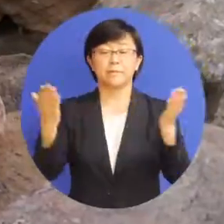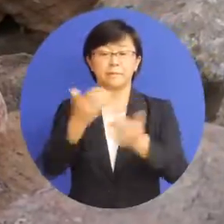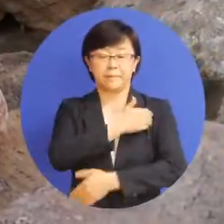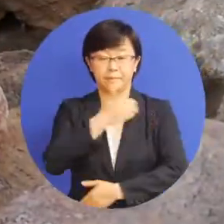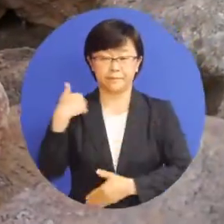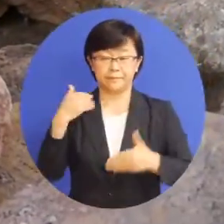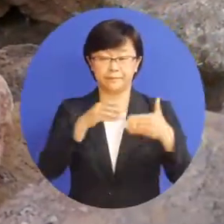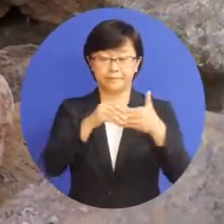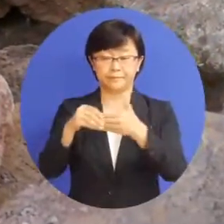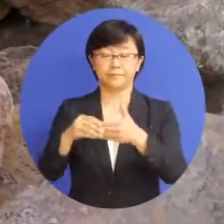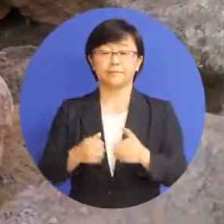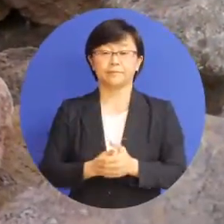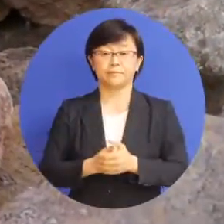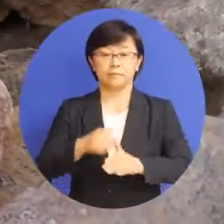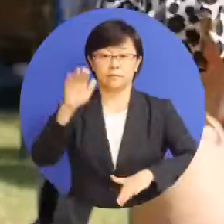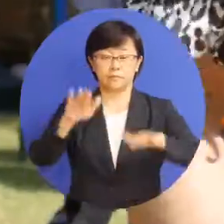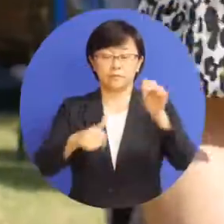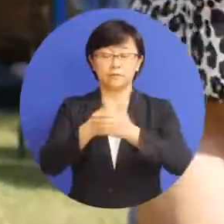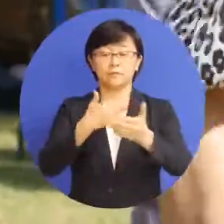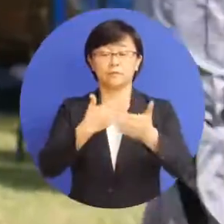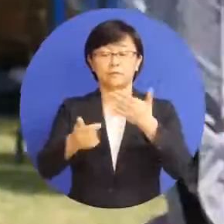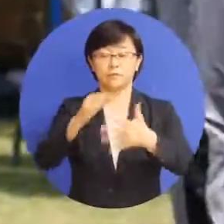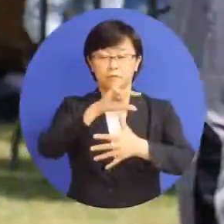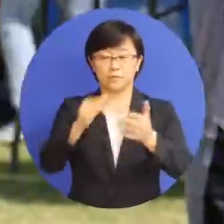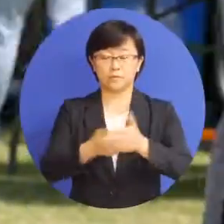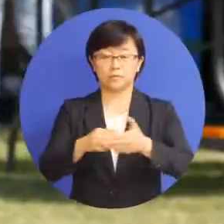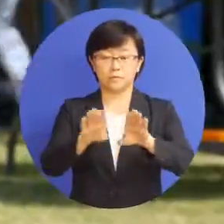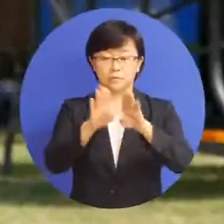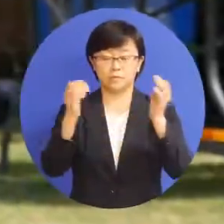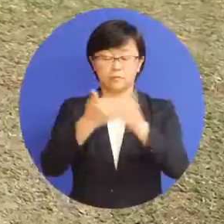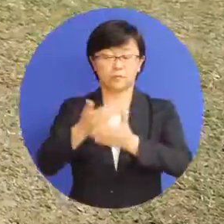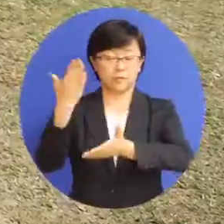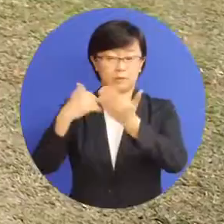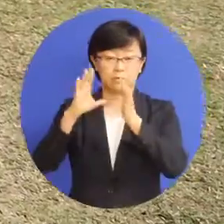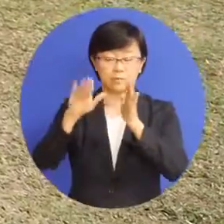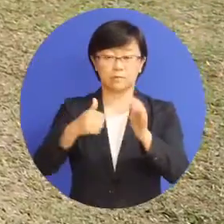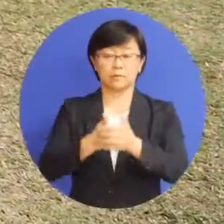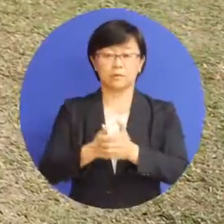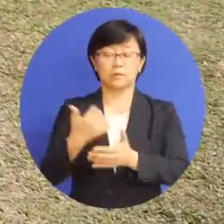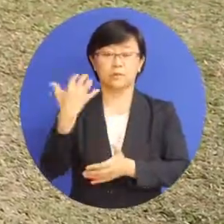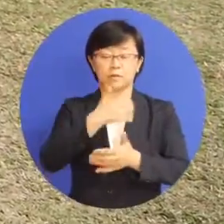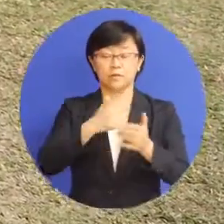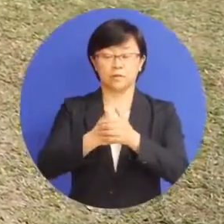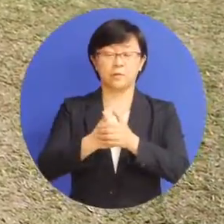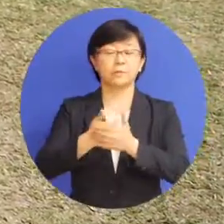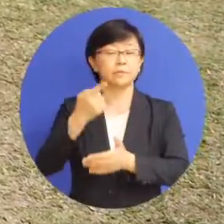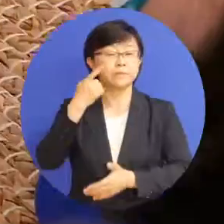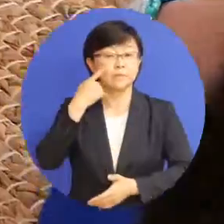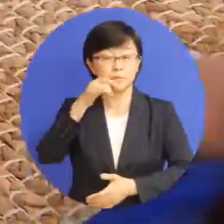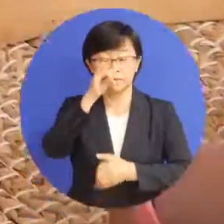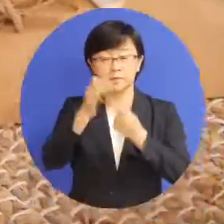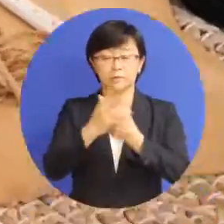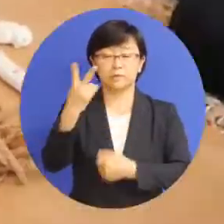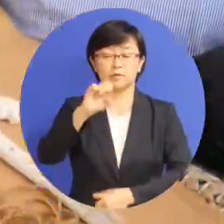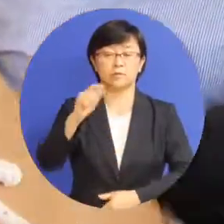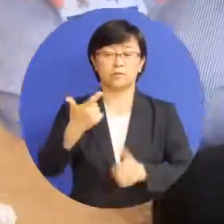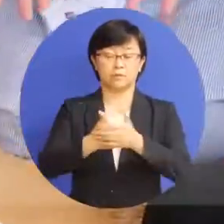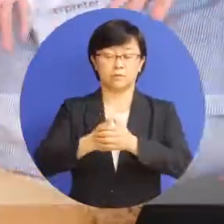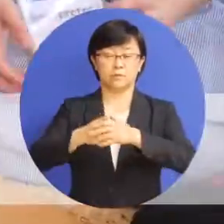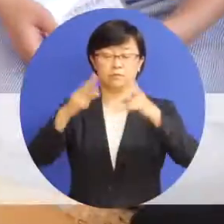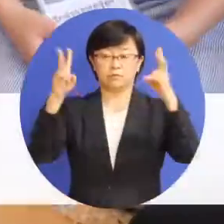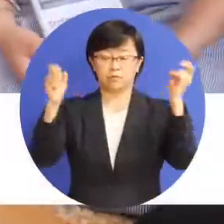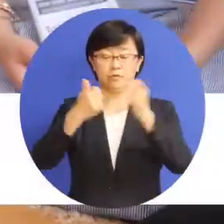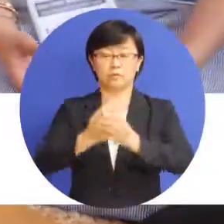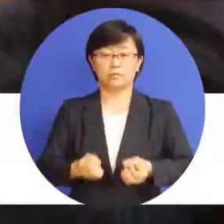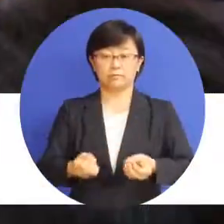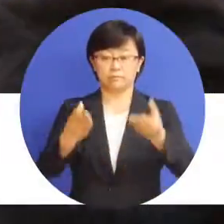이끌었습니다. 차별화된 체험 프로그램 신설로 구석기 축제의 색다른 변화를 시도한 2016 석장리 세계